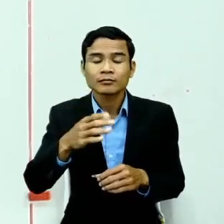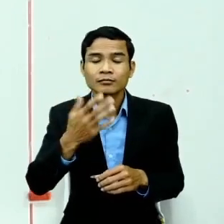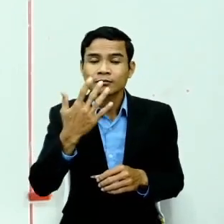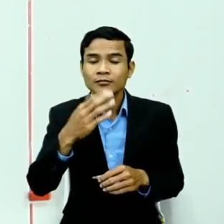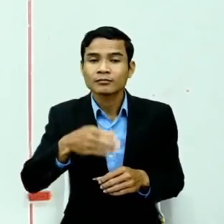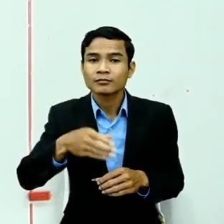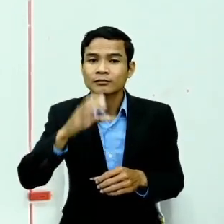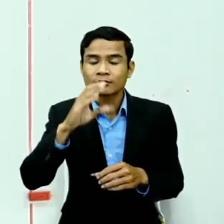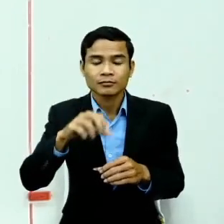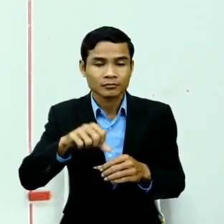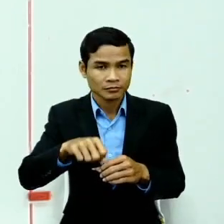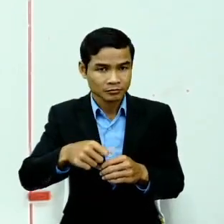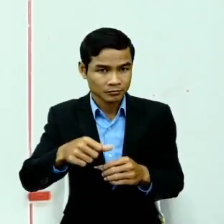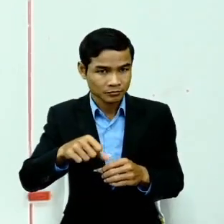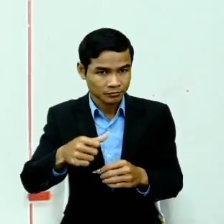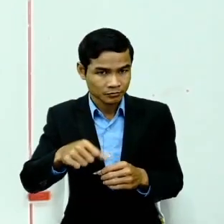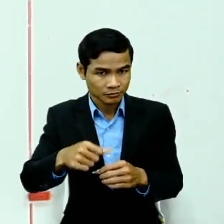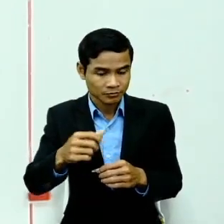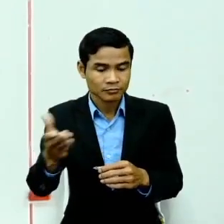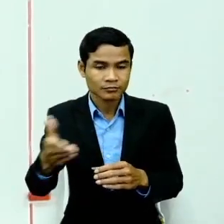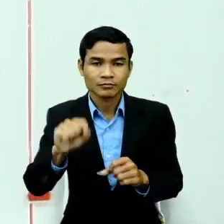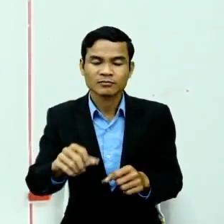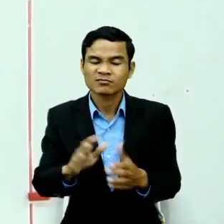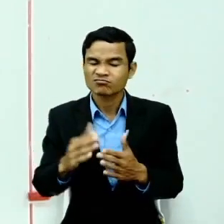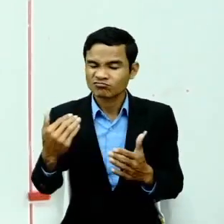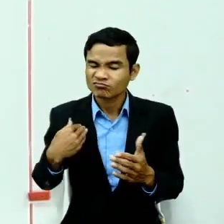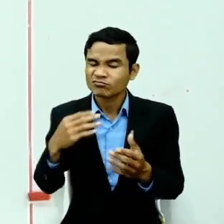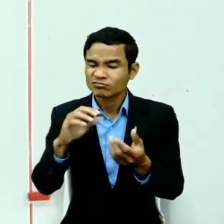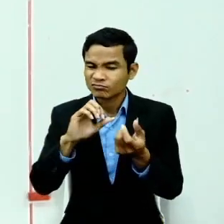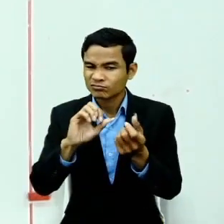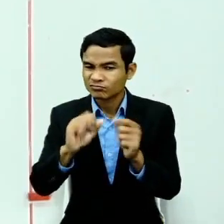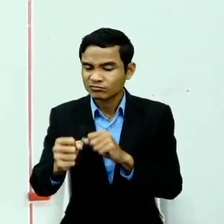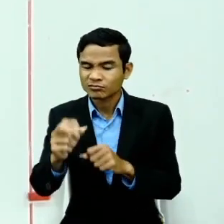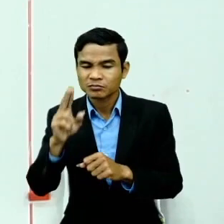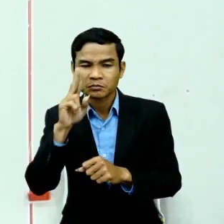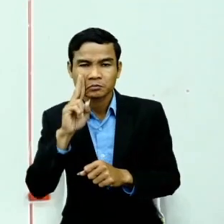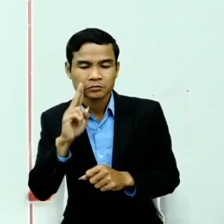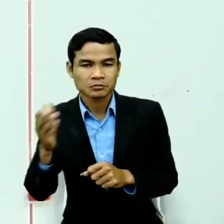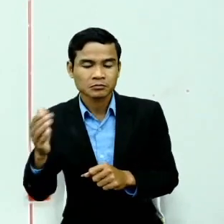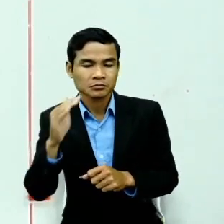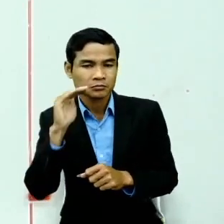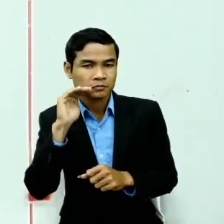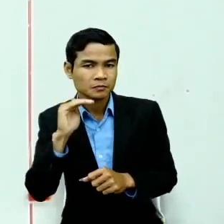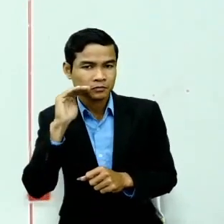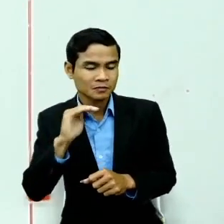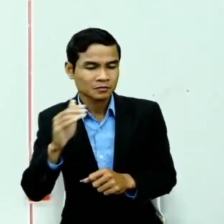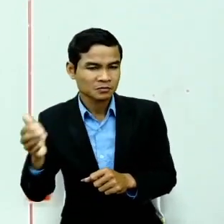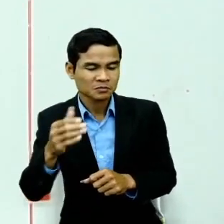đầm bay ao đầm bay thưa ở khai chỉ score ta kê ta thưa đừng mà đây con còn đằng thế